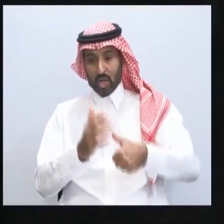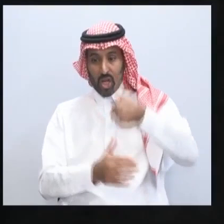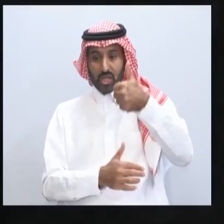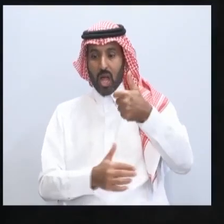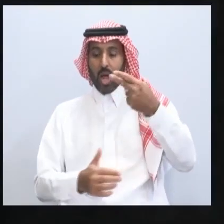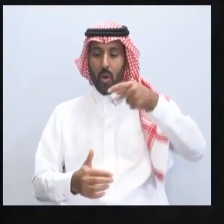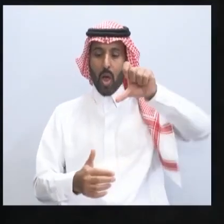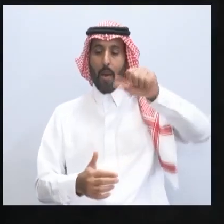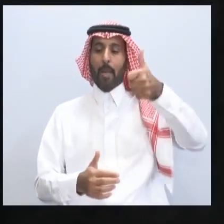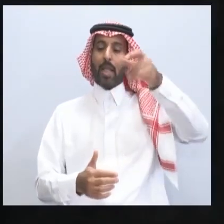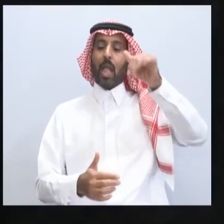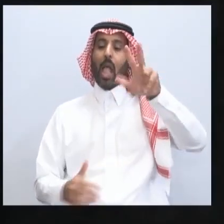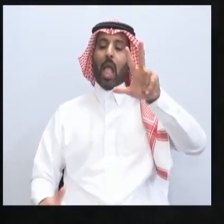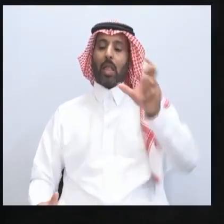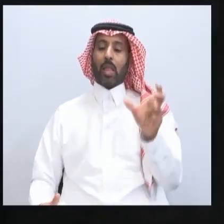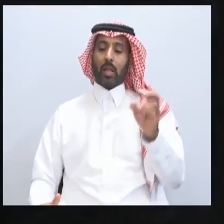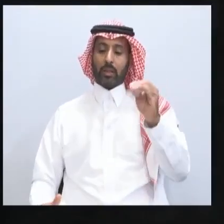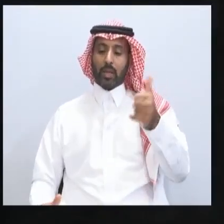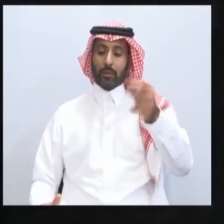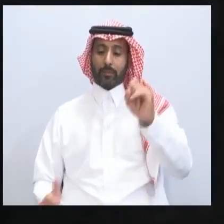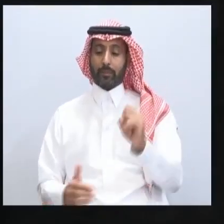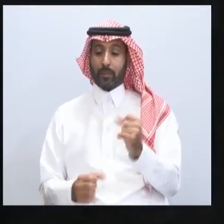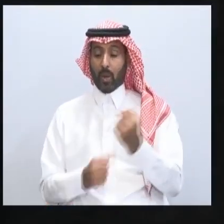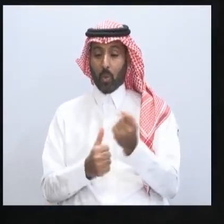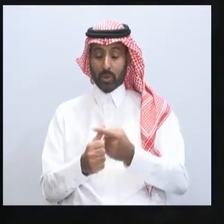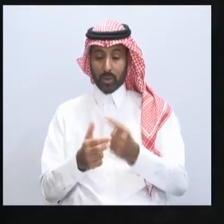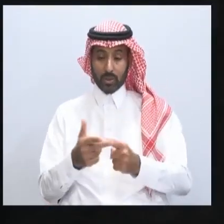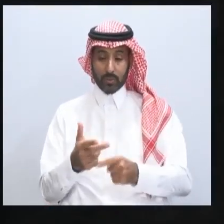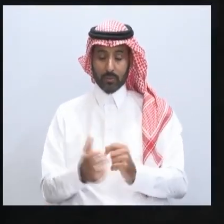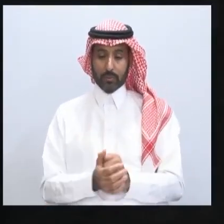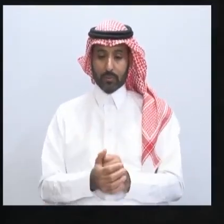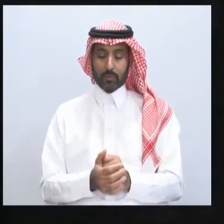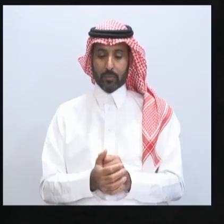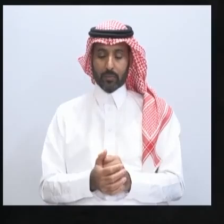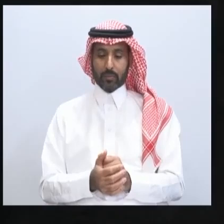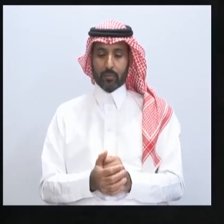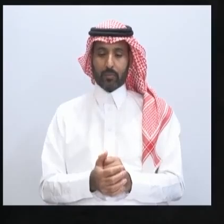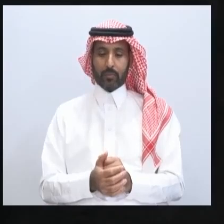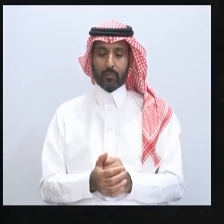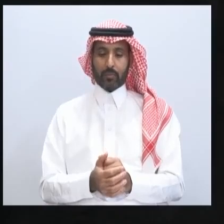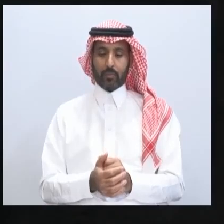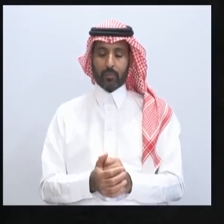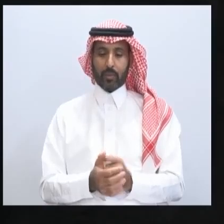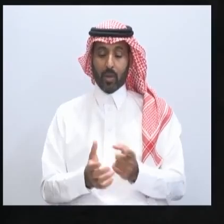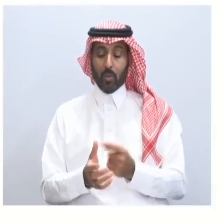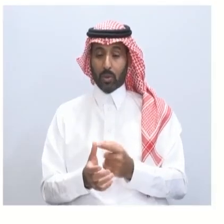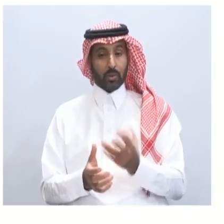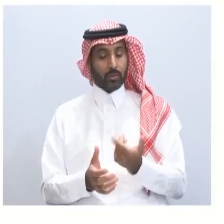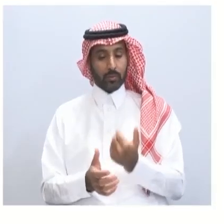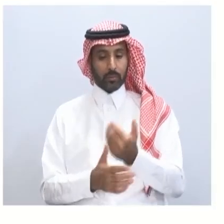بتحديد هذه الخطوات اول هذه الخطوات يجب ان يكون بارك الله فيكم